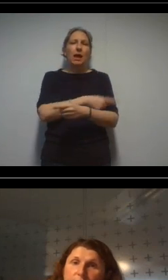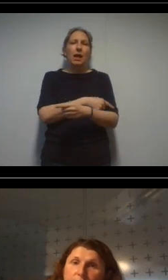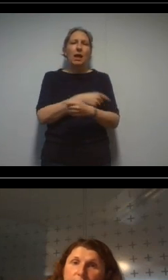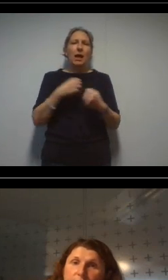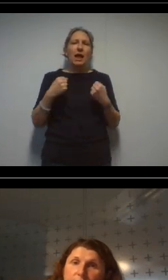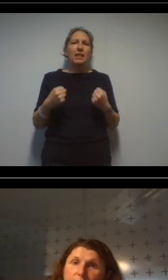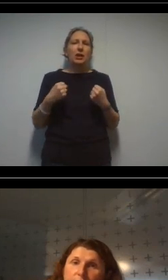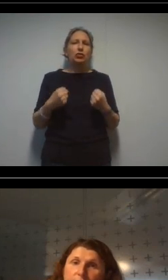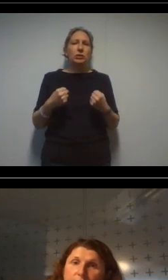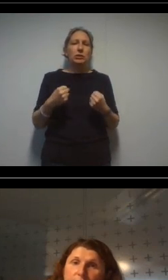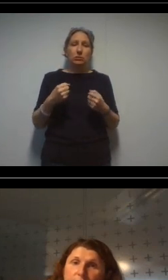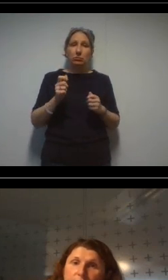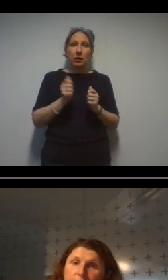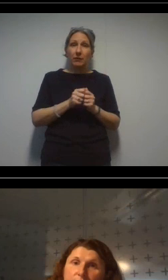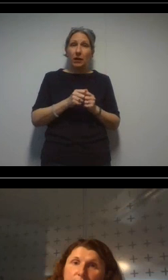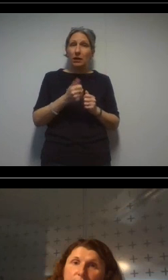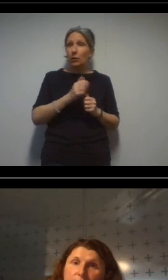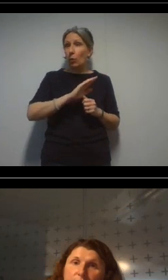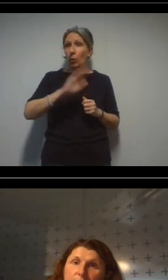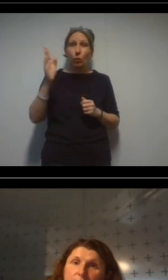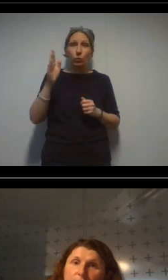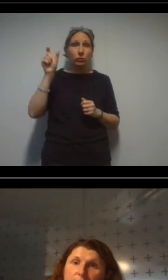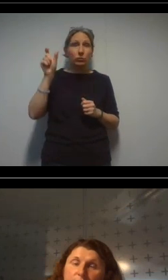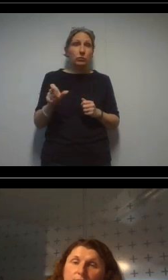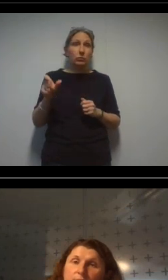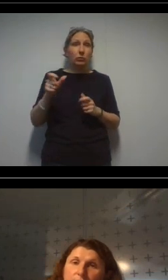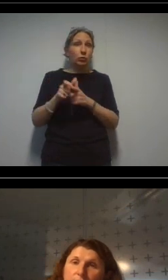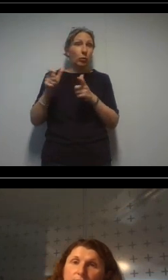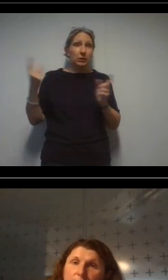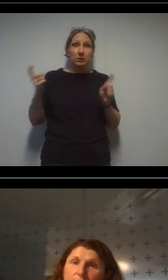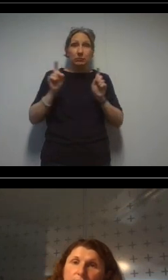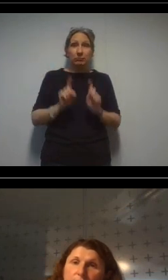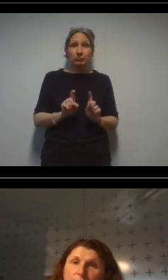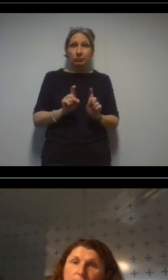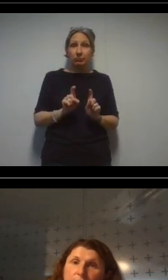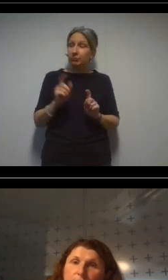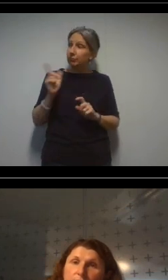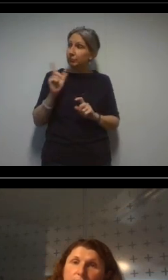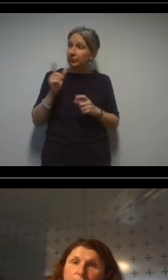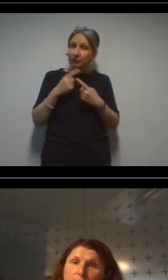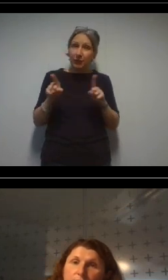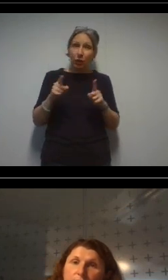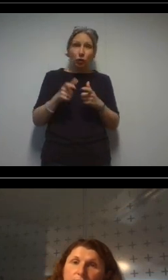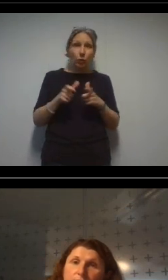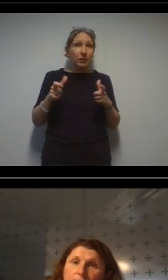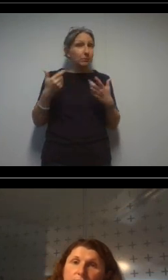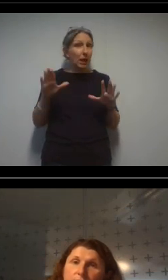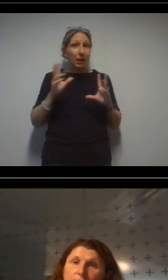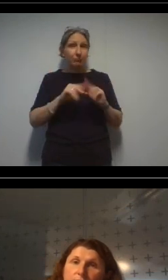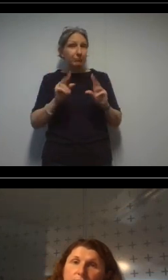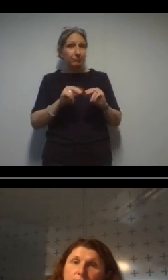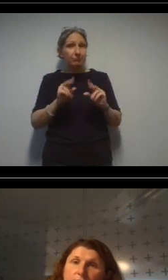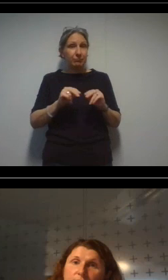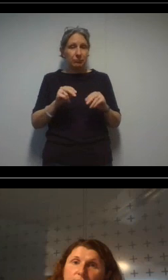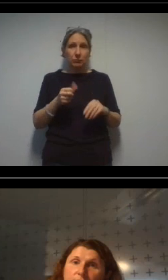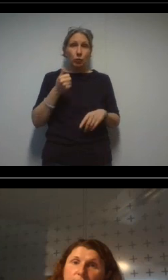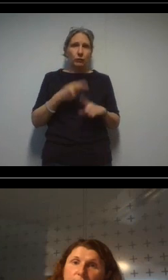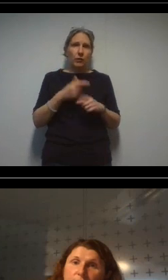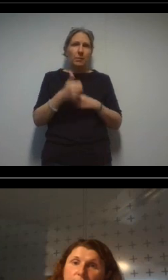autre entreprise différente de la mienne qui vient aussi parler de ce métier-là. Voilà. Donc ça a lieu une fois par an et ça a un